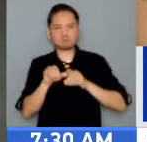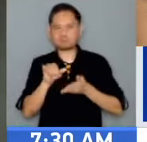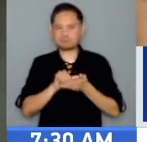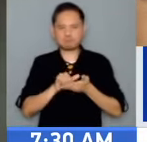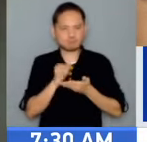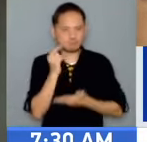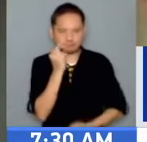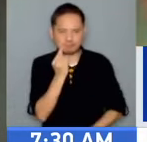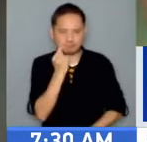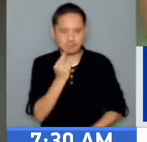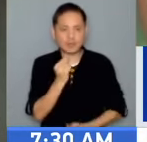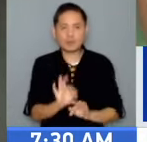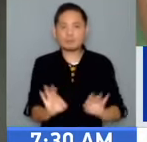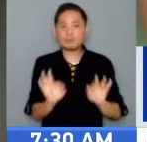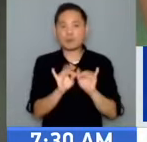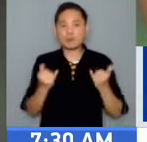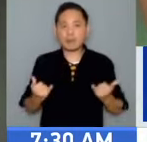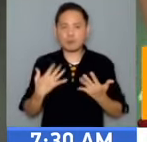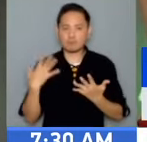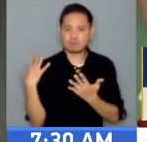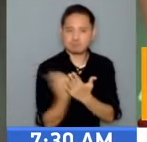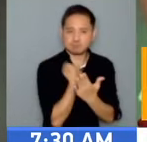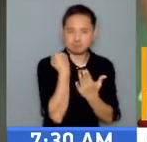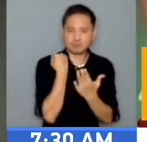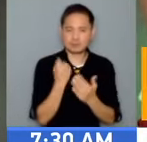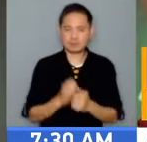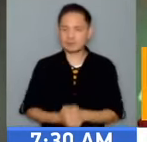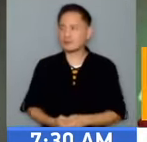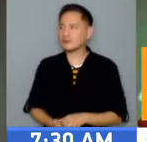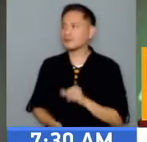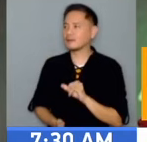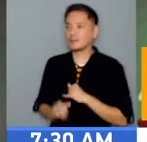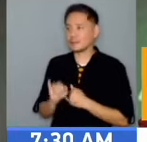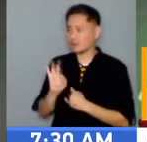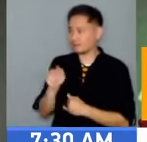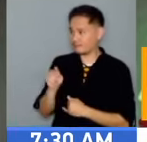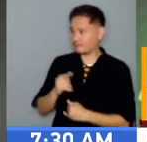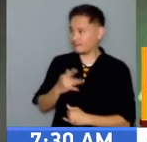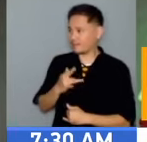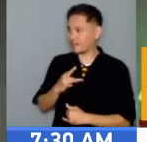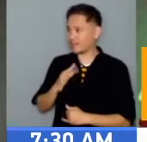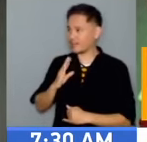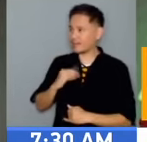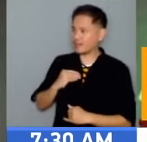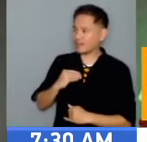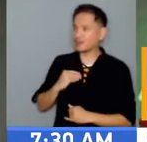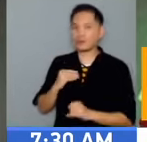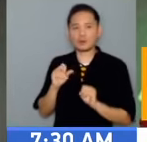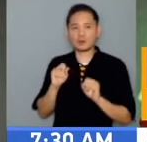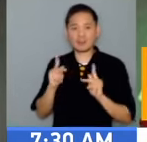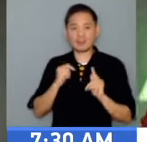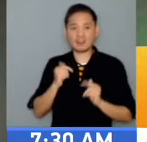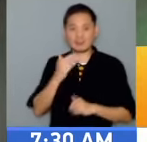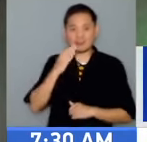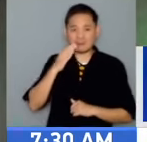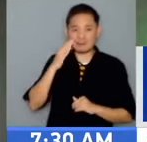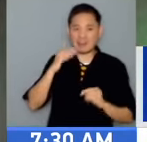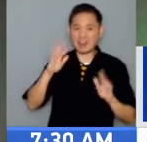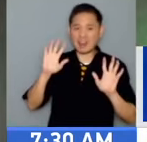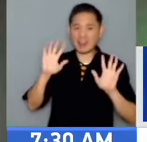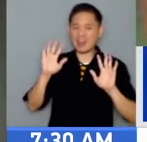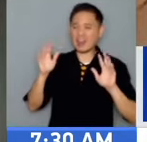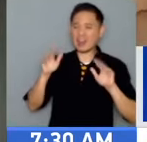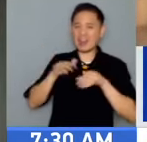what you have right now. Kung meron kang nararamdaman na hindi okay, walang masamang diretso yung asawa mo, sabihin mo para maayos nyo